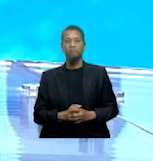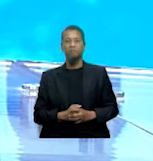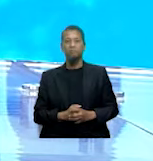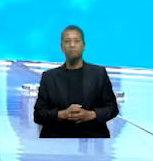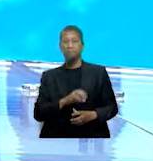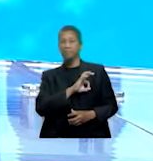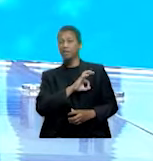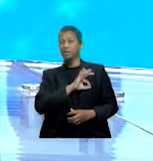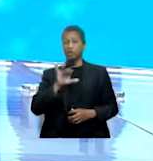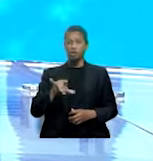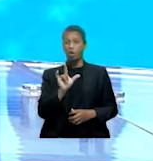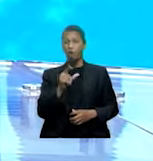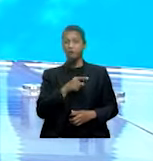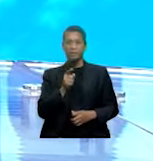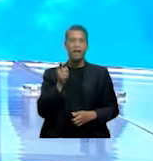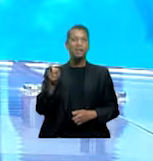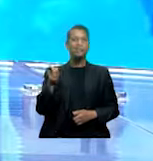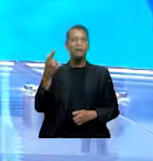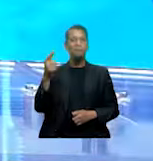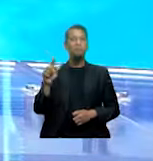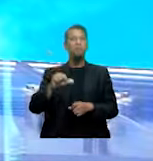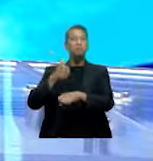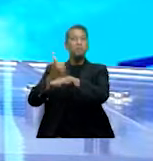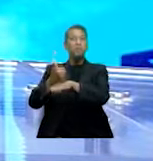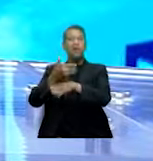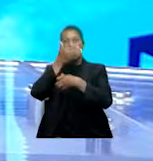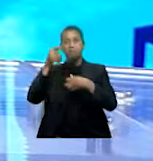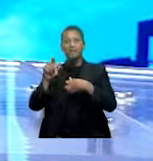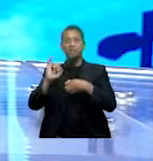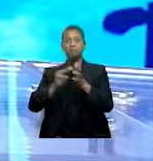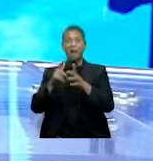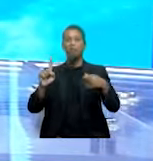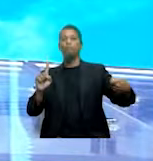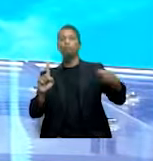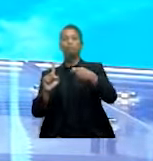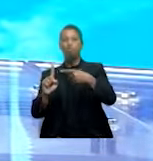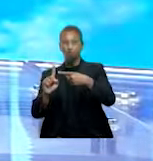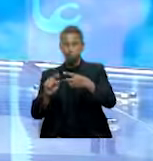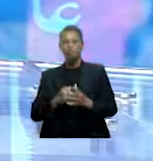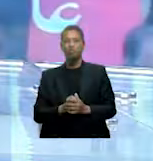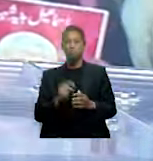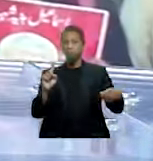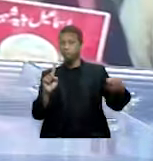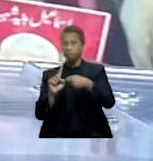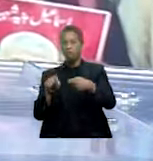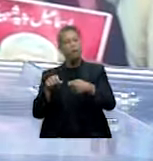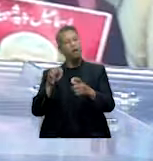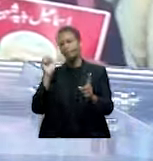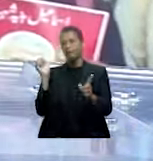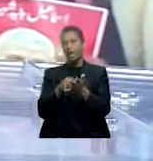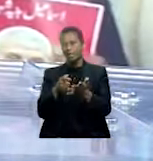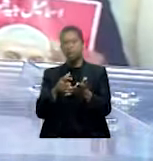Pemirsa, Presiden Joko Widodo mengecam pembunuhan terhadap pimpinan Hamas Ismail Haniyeh. Pembunuhan Ismail Haniyeh merupakan tindakan kekerasan yang tidak